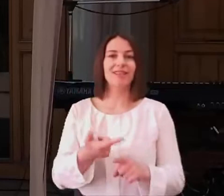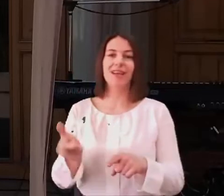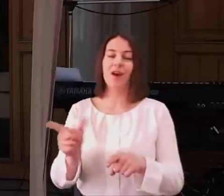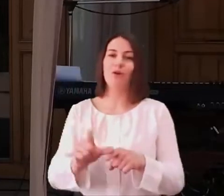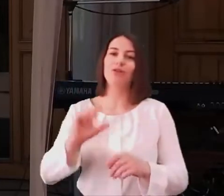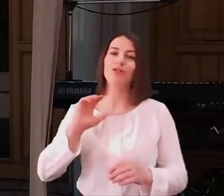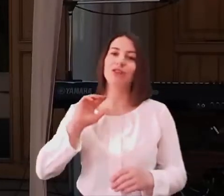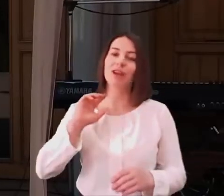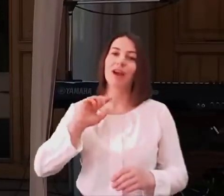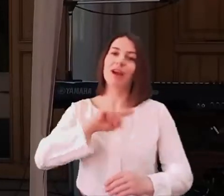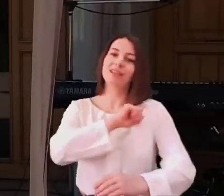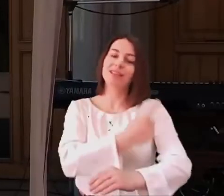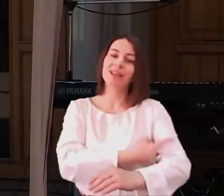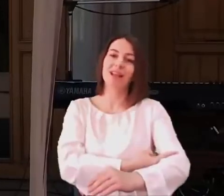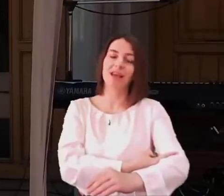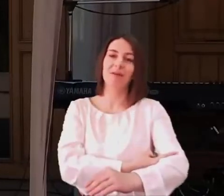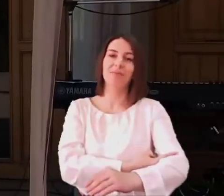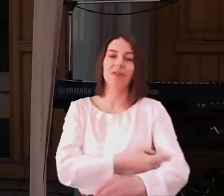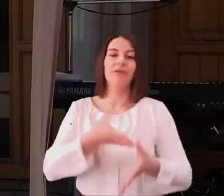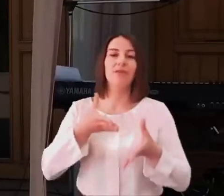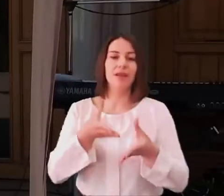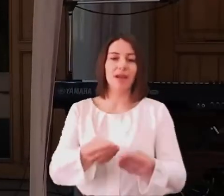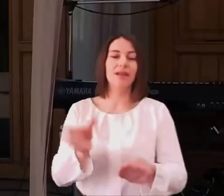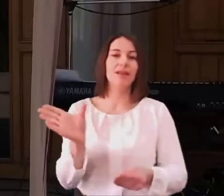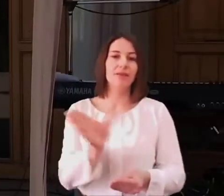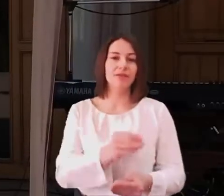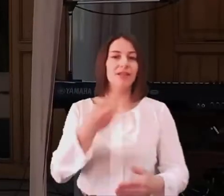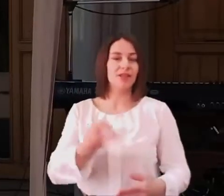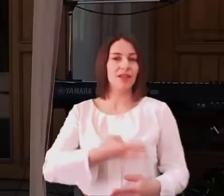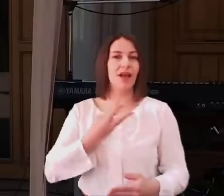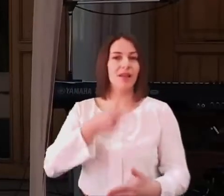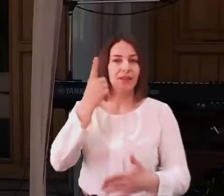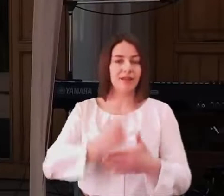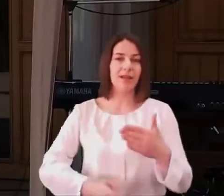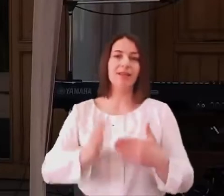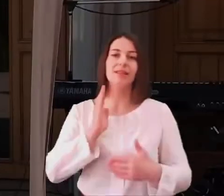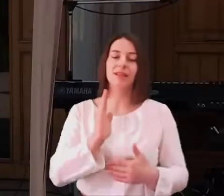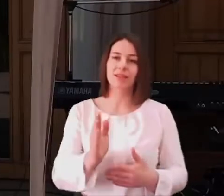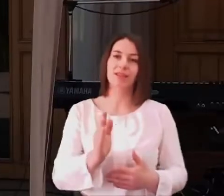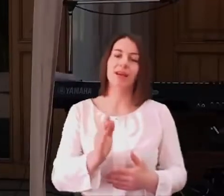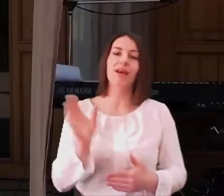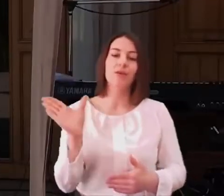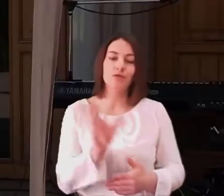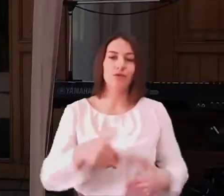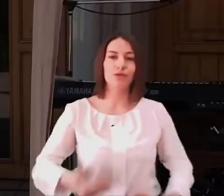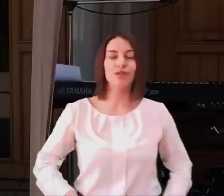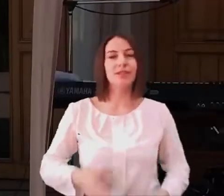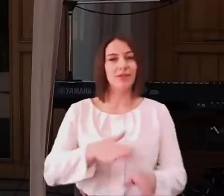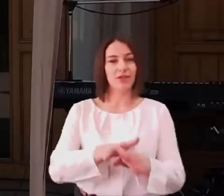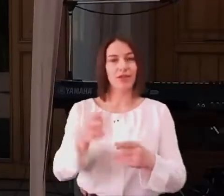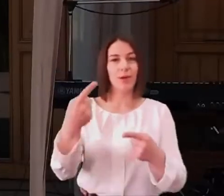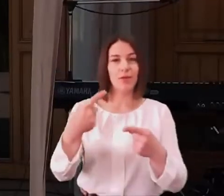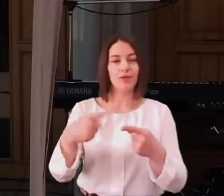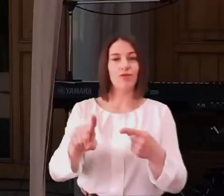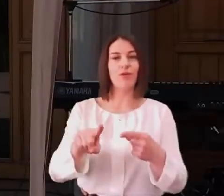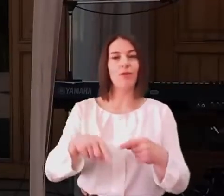на все наши чаяния, надежды и, собственно говоря, на нашу жизнь. Мы совершенно по-другому жить начинаем, если